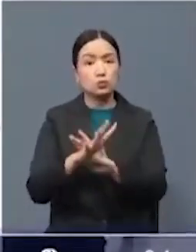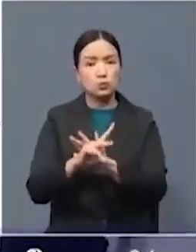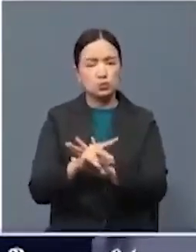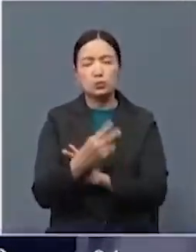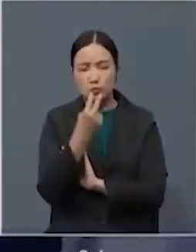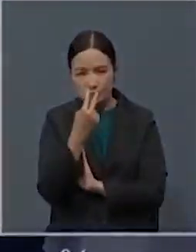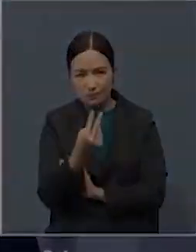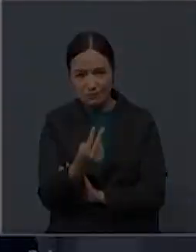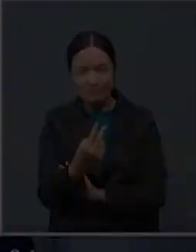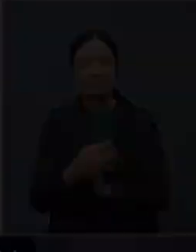ตามกันด้วยค่ะ